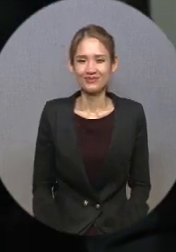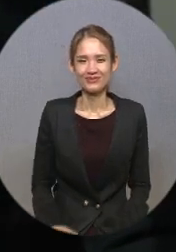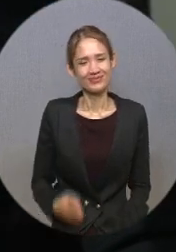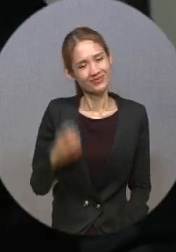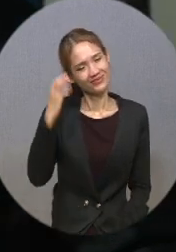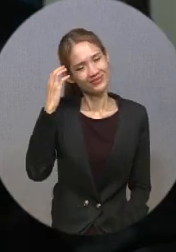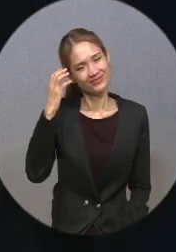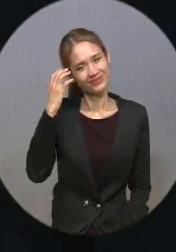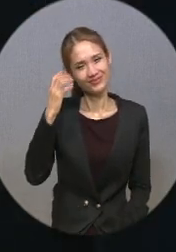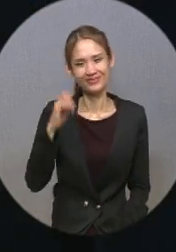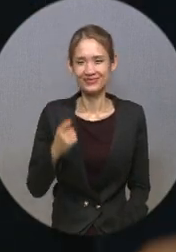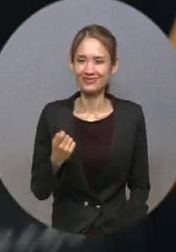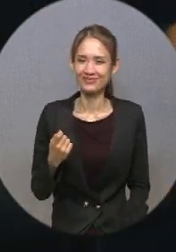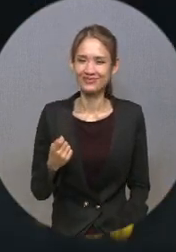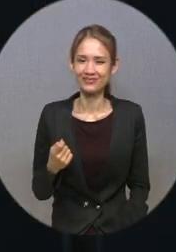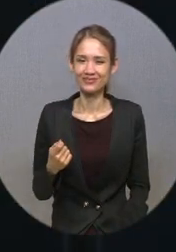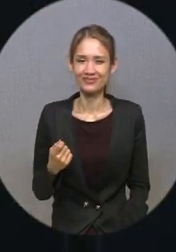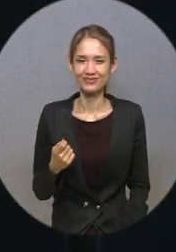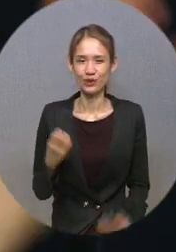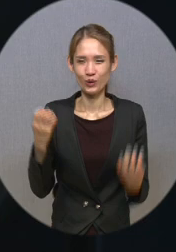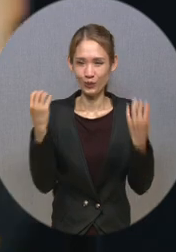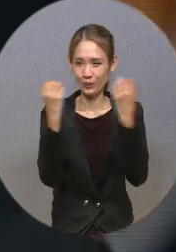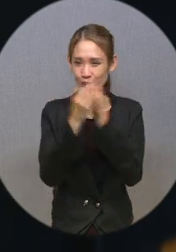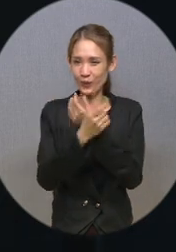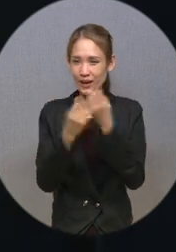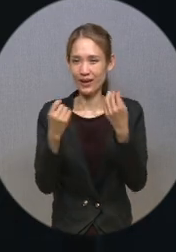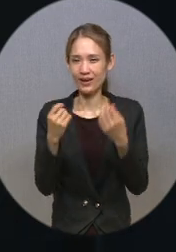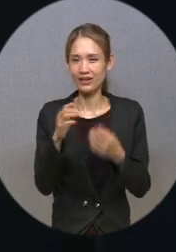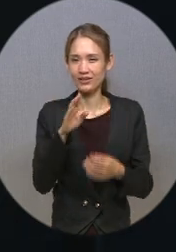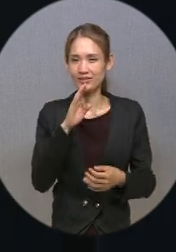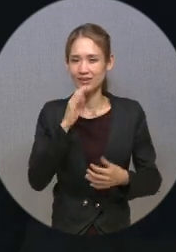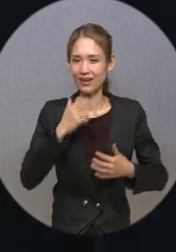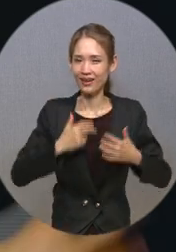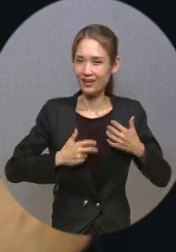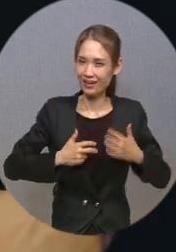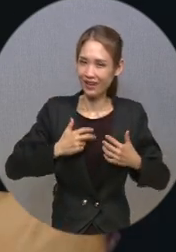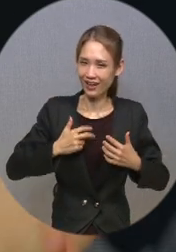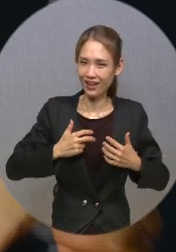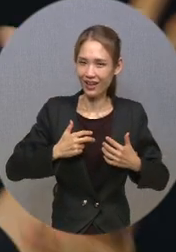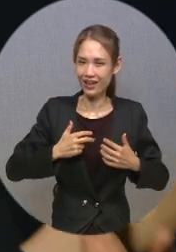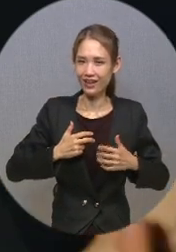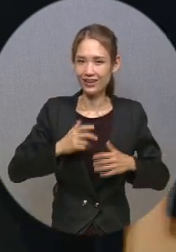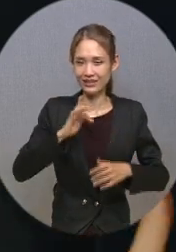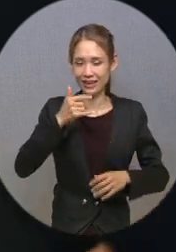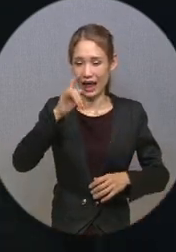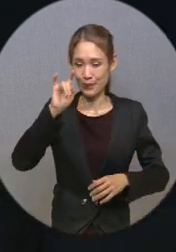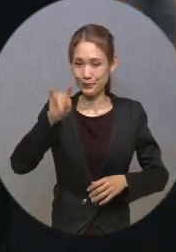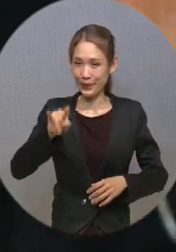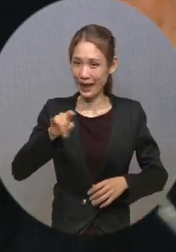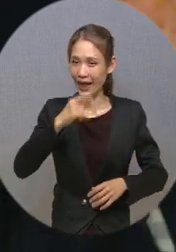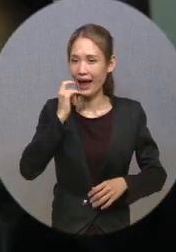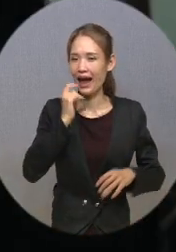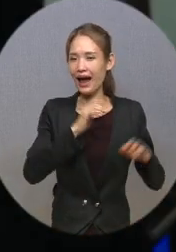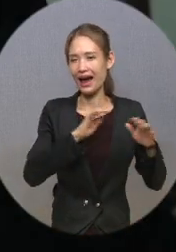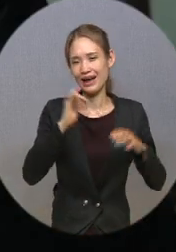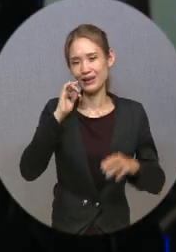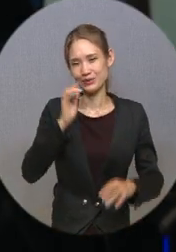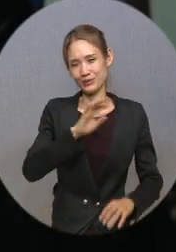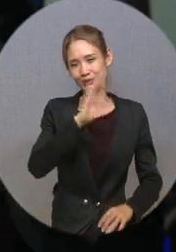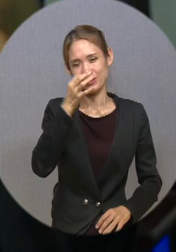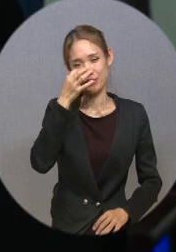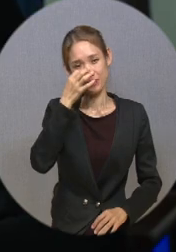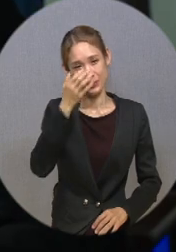서주더라. 아니, 왜냐면 오해하실 수도 있을 것 같아요. 왜냐면 굉장히 재밌고 그 남의 아름다움을 정말 잘 느껴볼 수 있는 저는 또